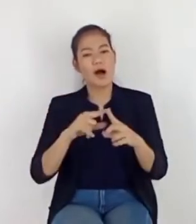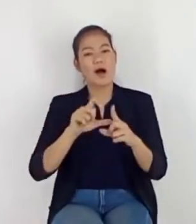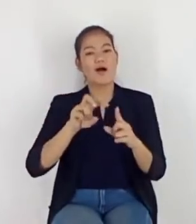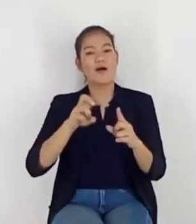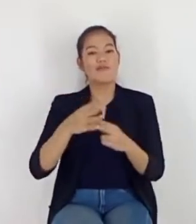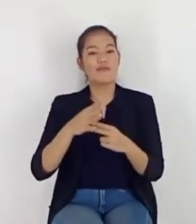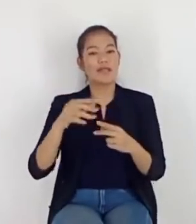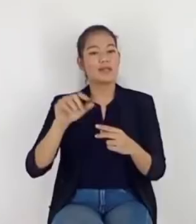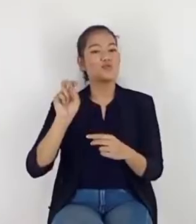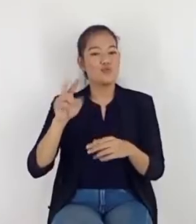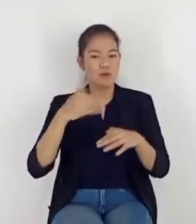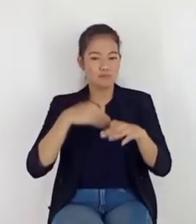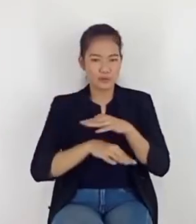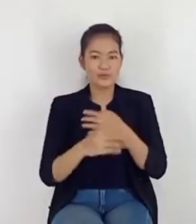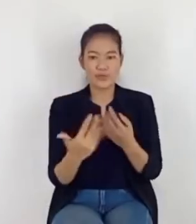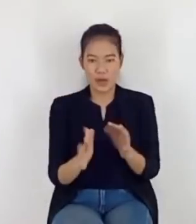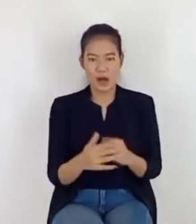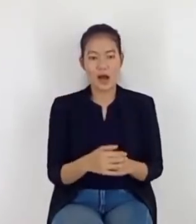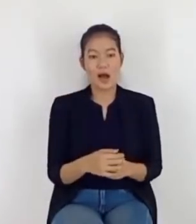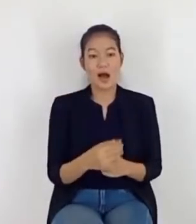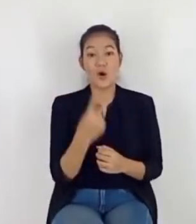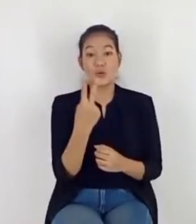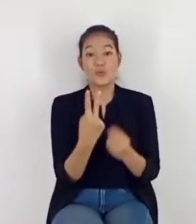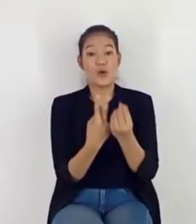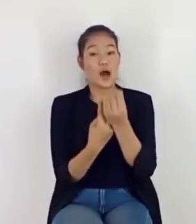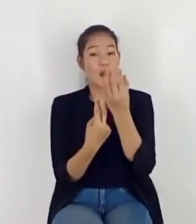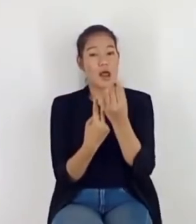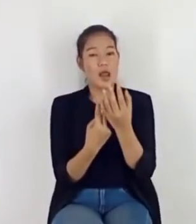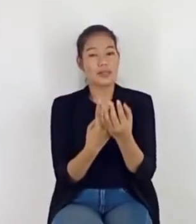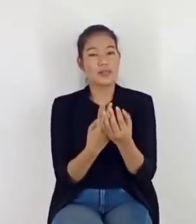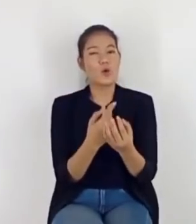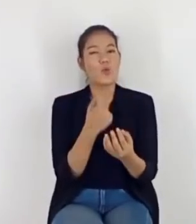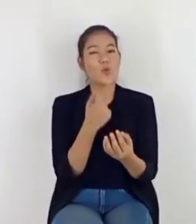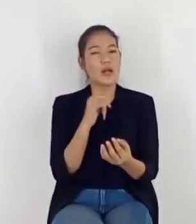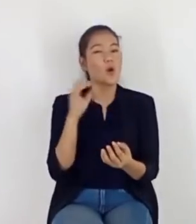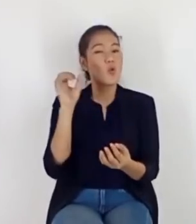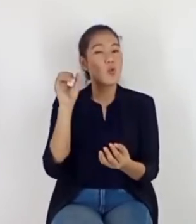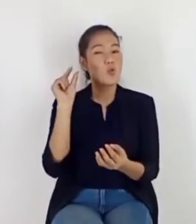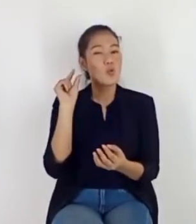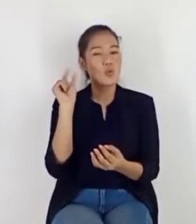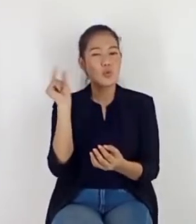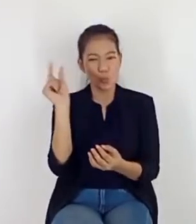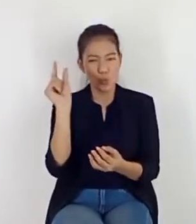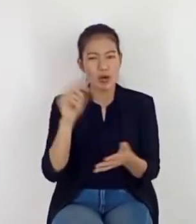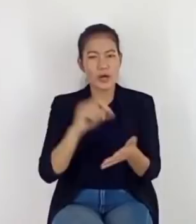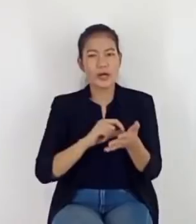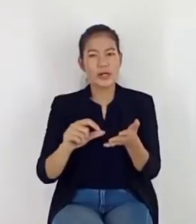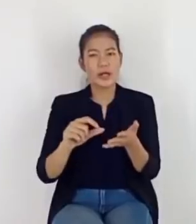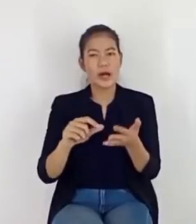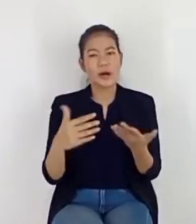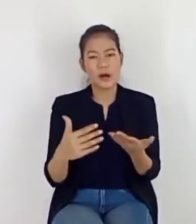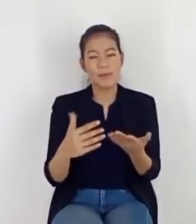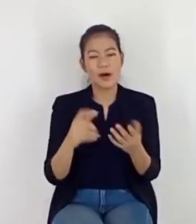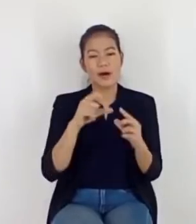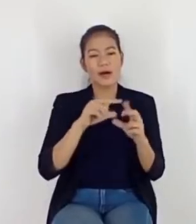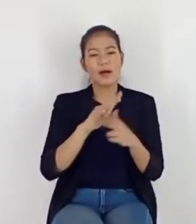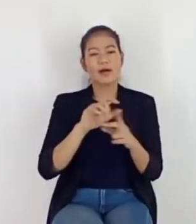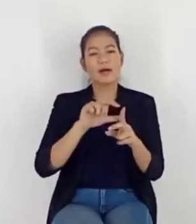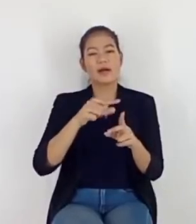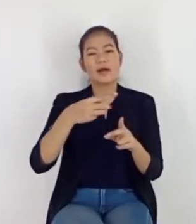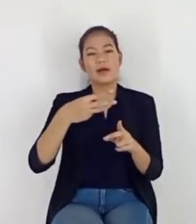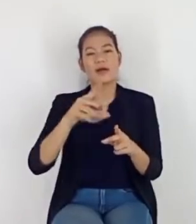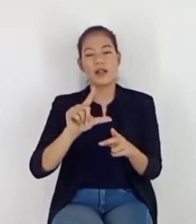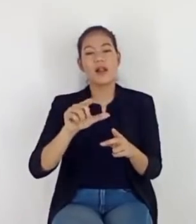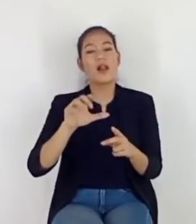kedua. Lilin kedua Advent yang berwarna ungu itu diberi nama Candle of Preparation atau Candle